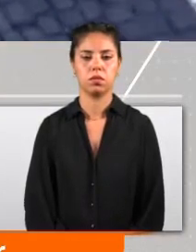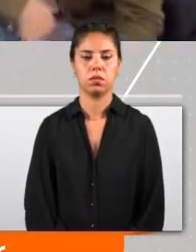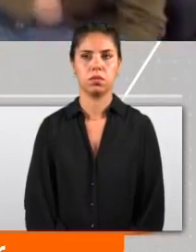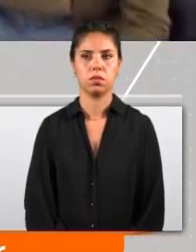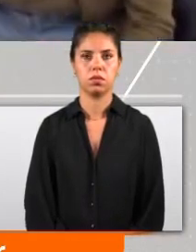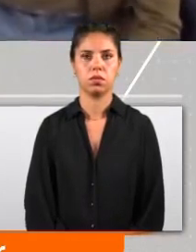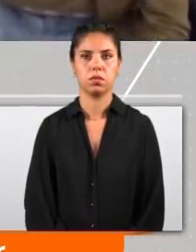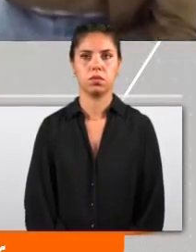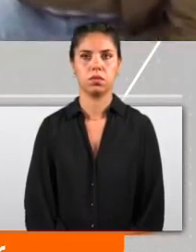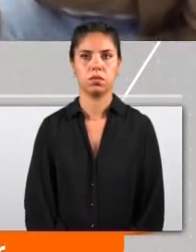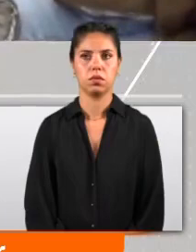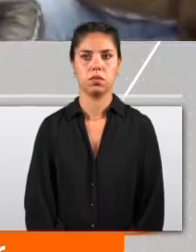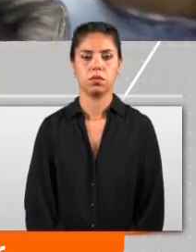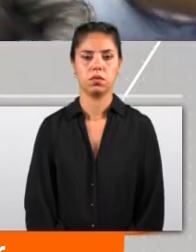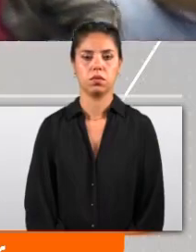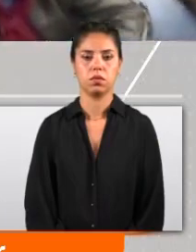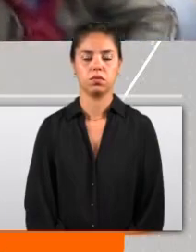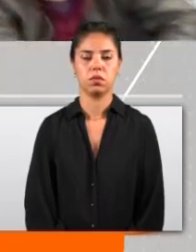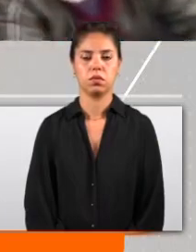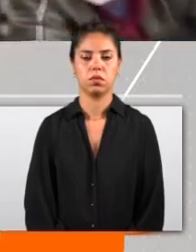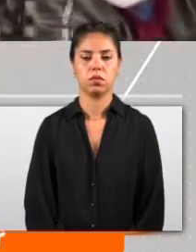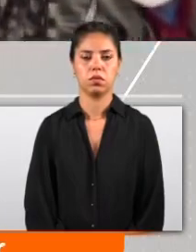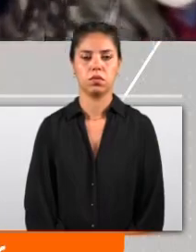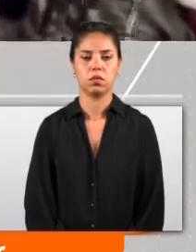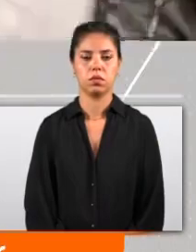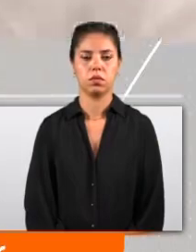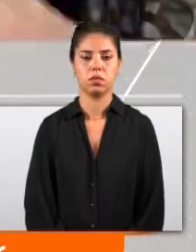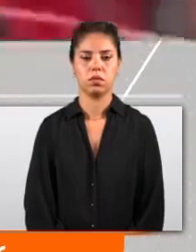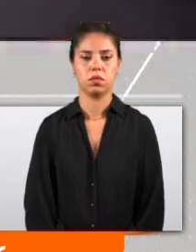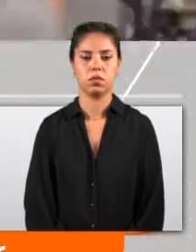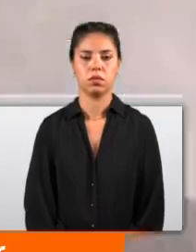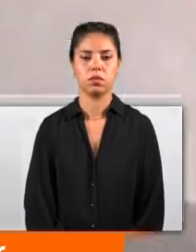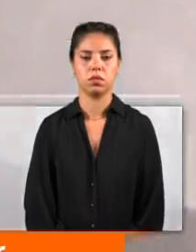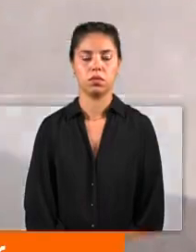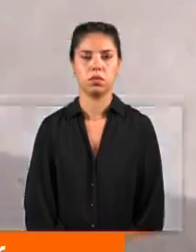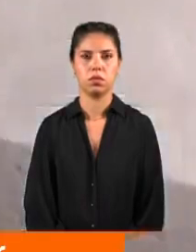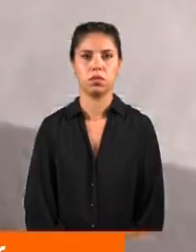Neler geldi, neler geçti başına. Hmm. Şimdi senin gelip gelmeyeceğini bile biliyorum yani. Gelirsin, çalışırsın abi.